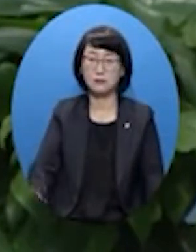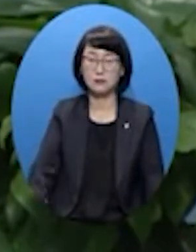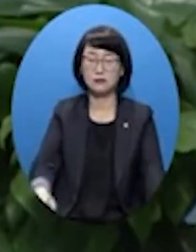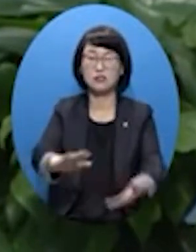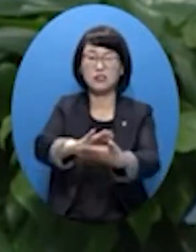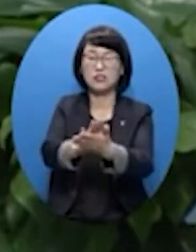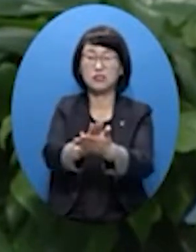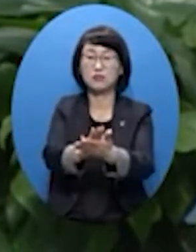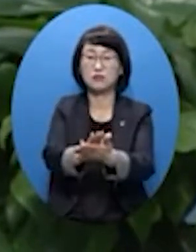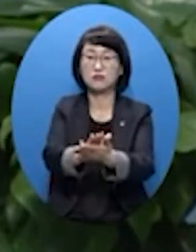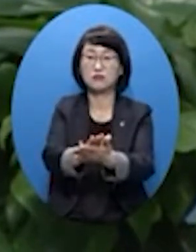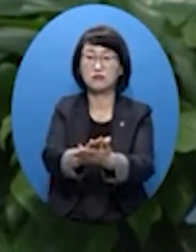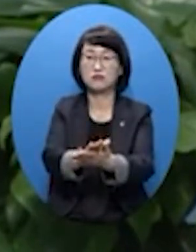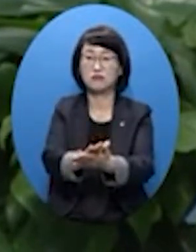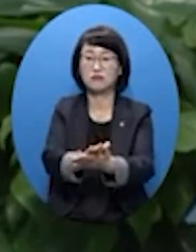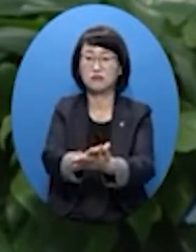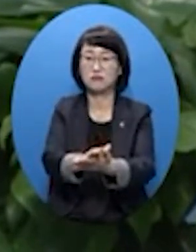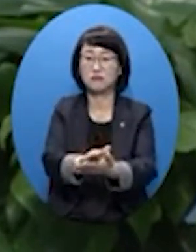심 전